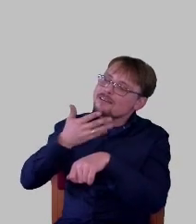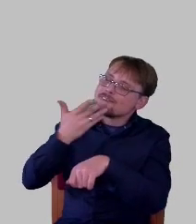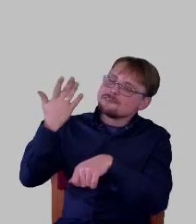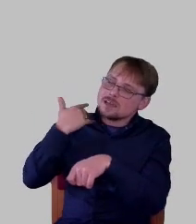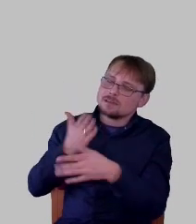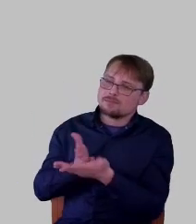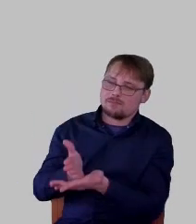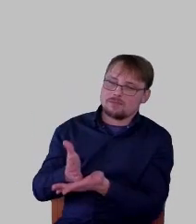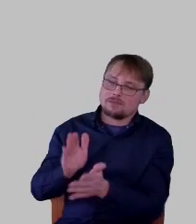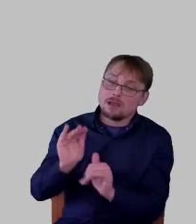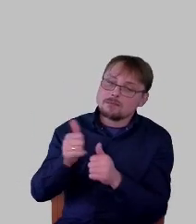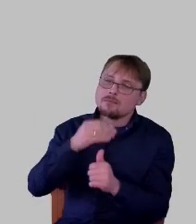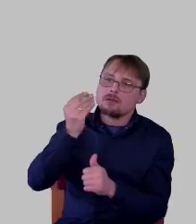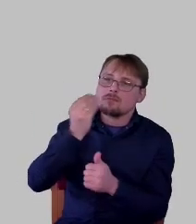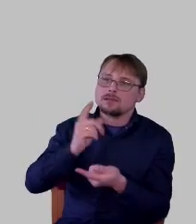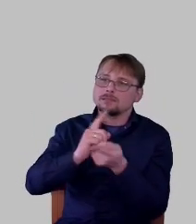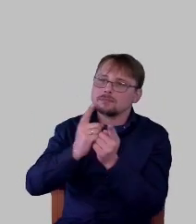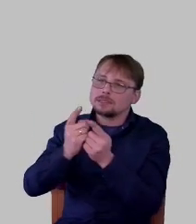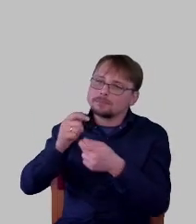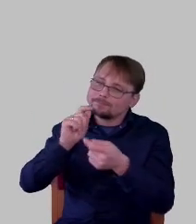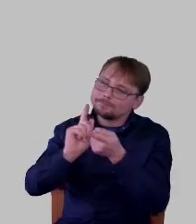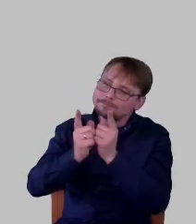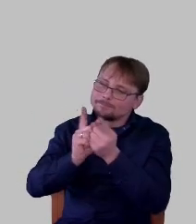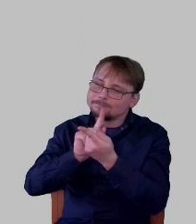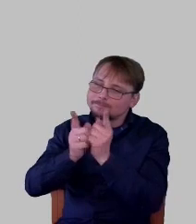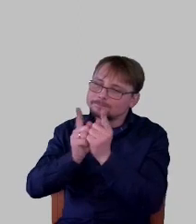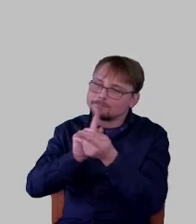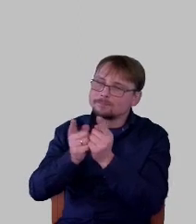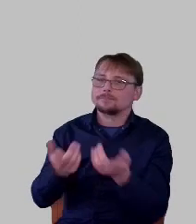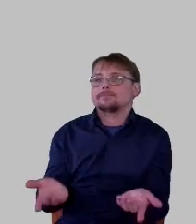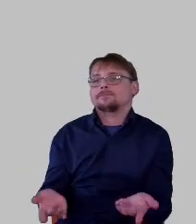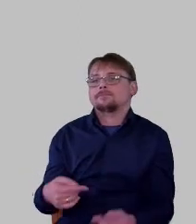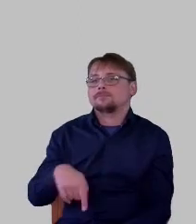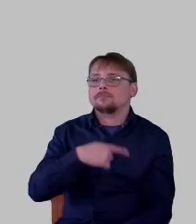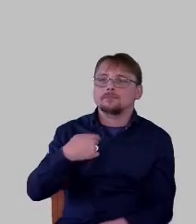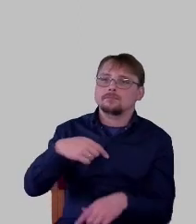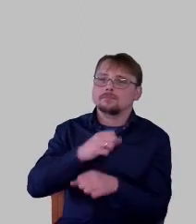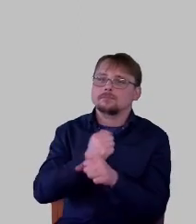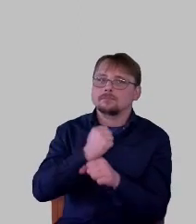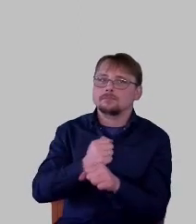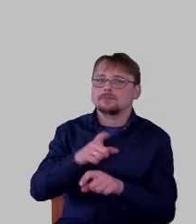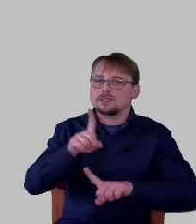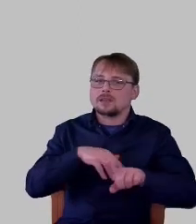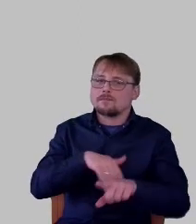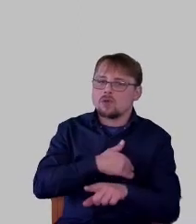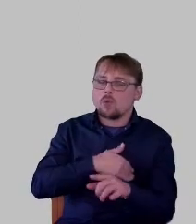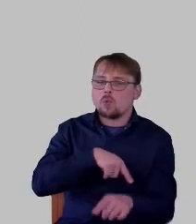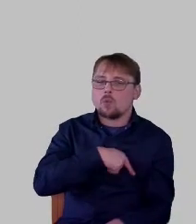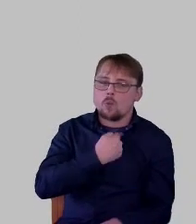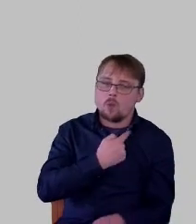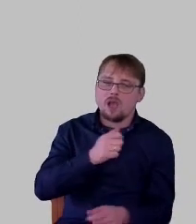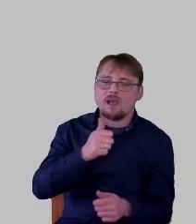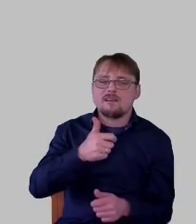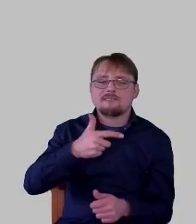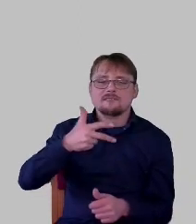to modyfikować i korygować. Bo proszę Państwa, my pracujemy w szkole czasami długo, czasami po